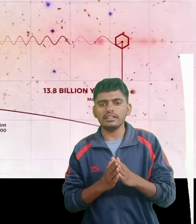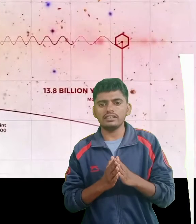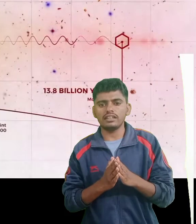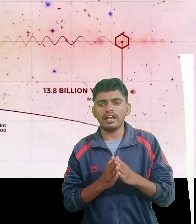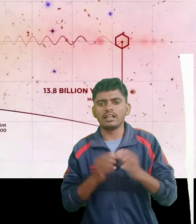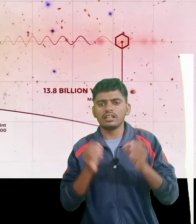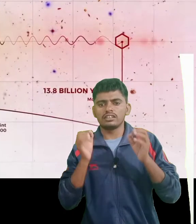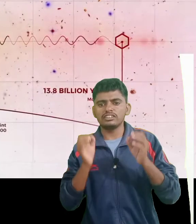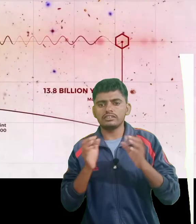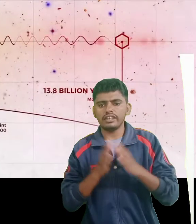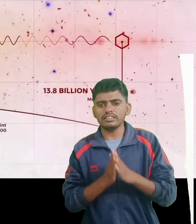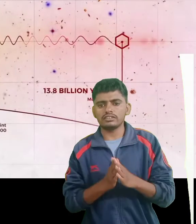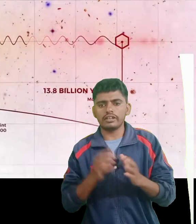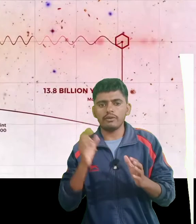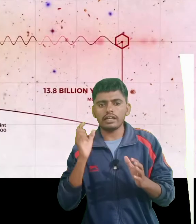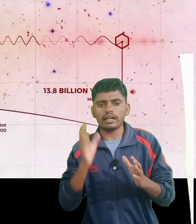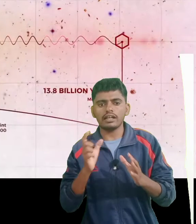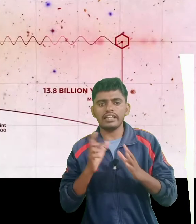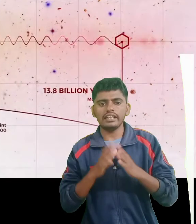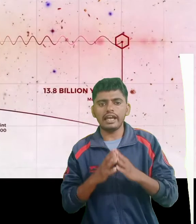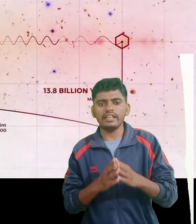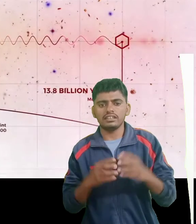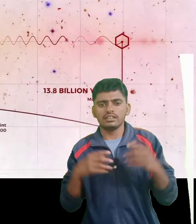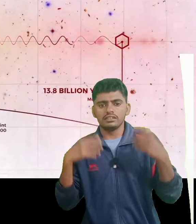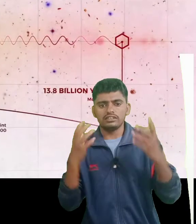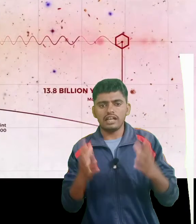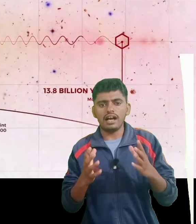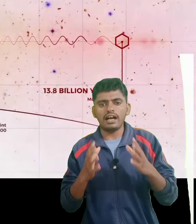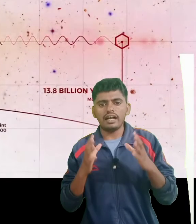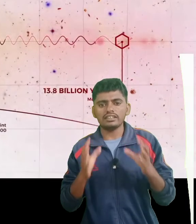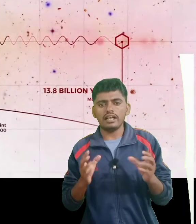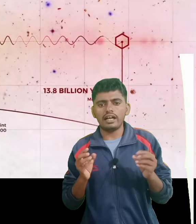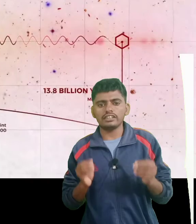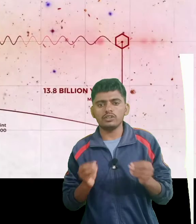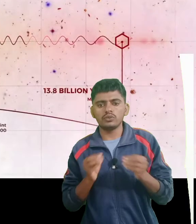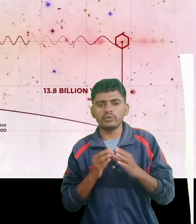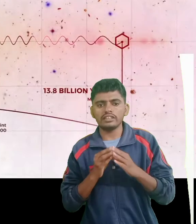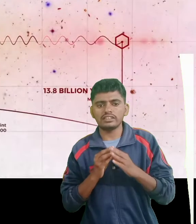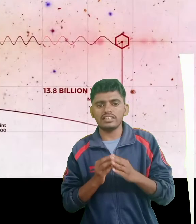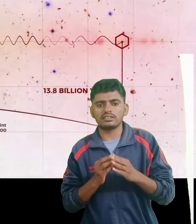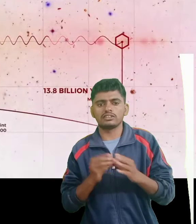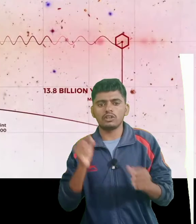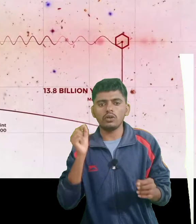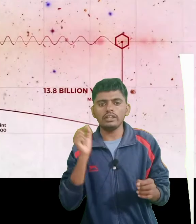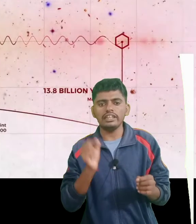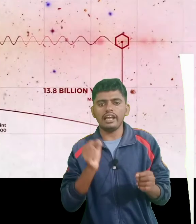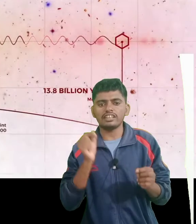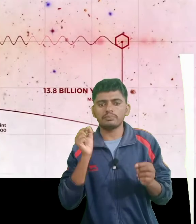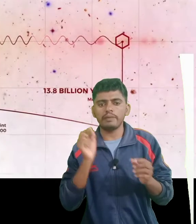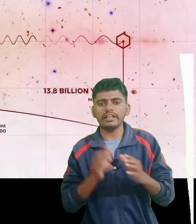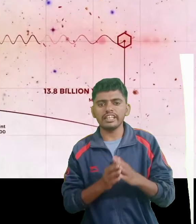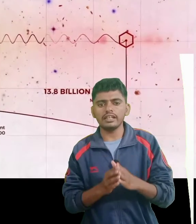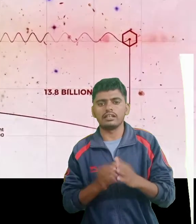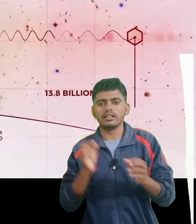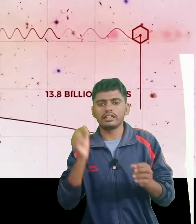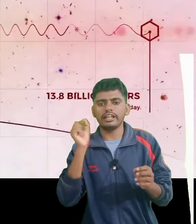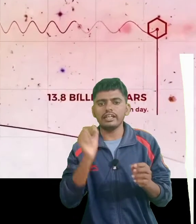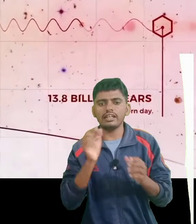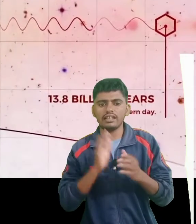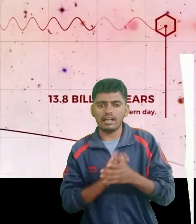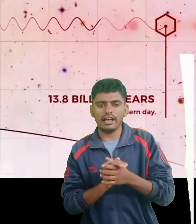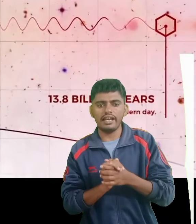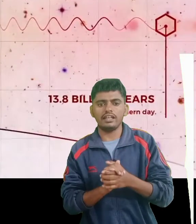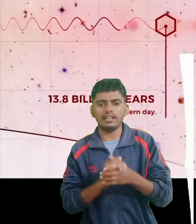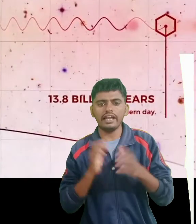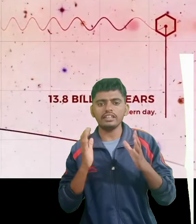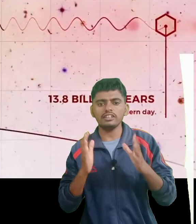है, लाइट इतना डिस्टेंस ट्रेवल कर रही है, यहाँ आते आते यूनिवर्स से स्लोली एक्सपेंडिंग